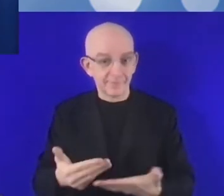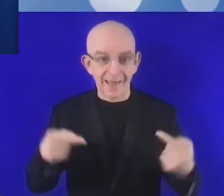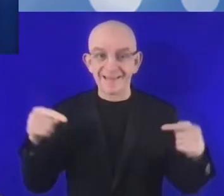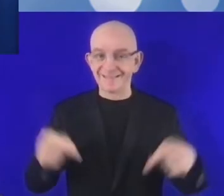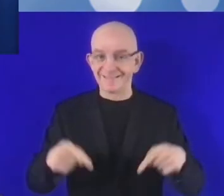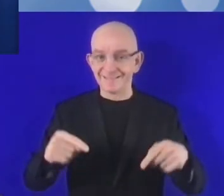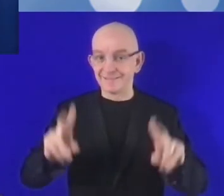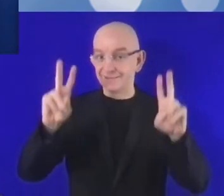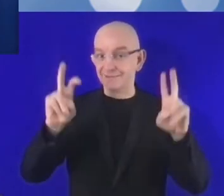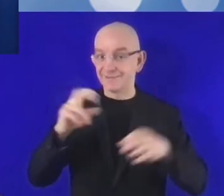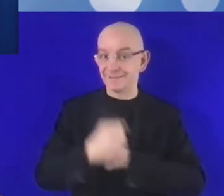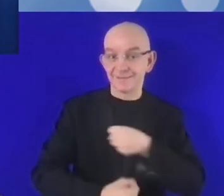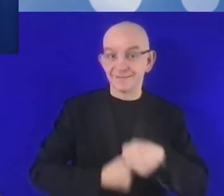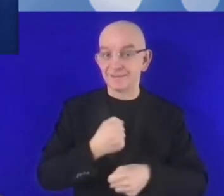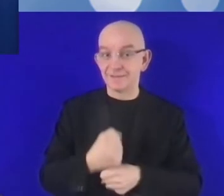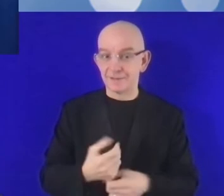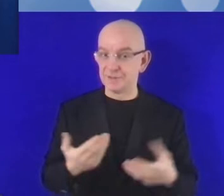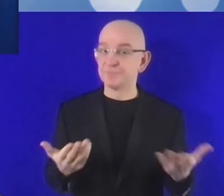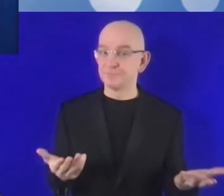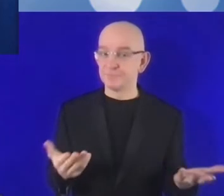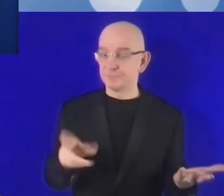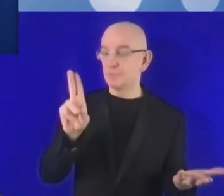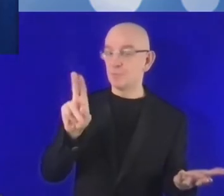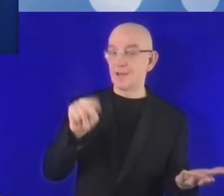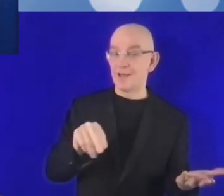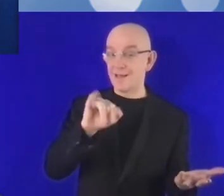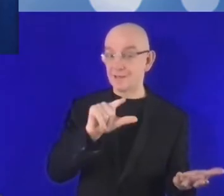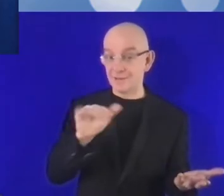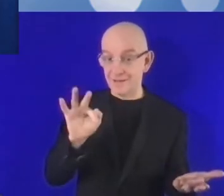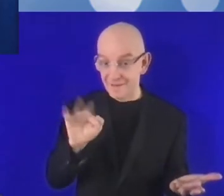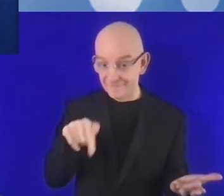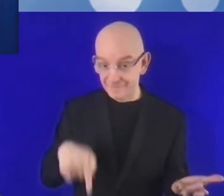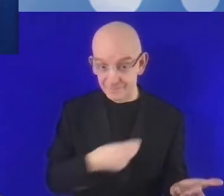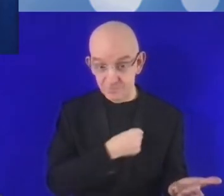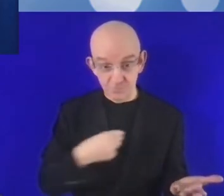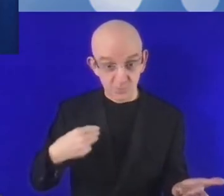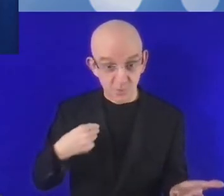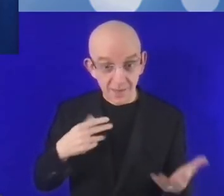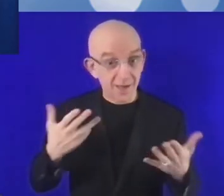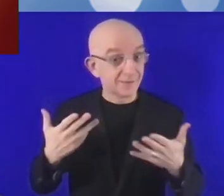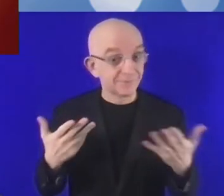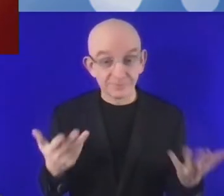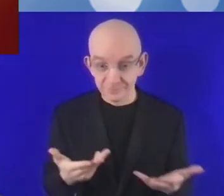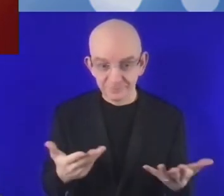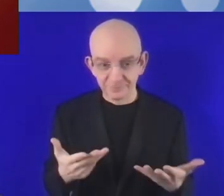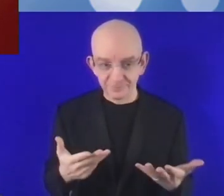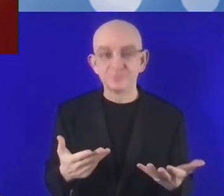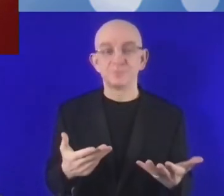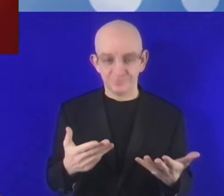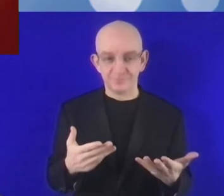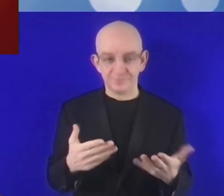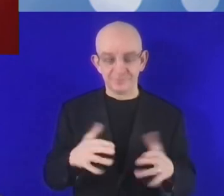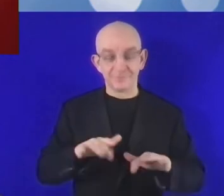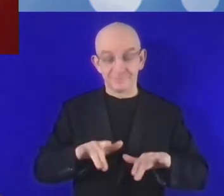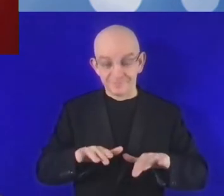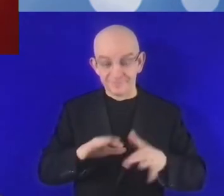pertinentes. J'espère que vous y répondrez, ne serait-ce qu'en partie, lors de cette IGF. Je sais que le motto de cette